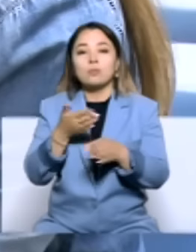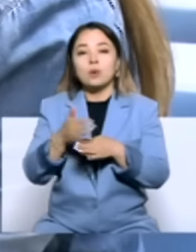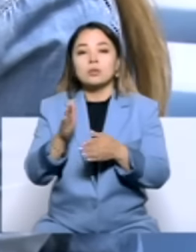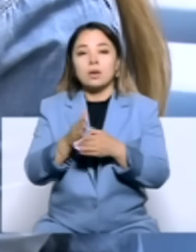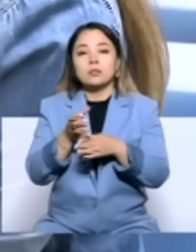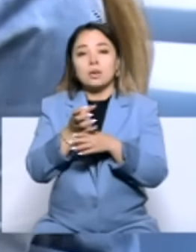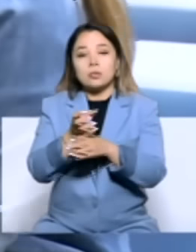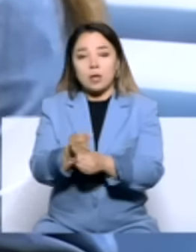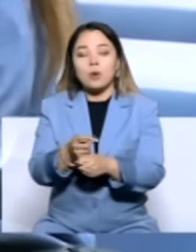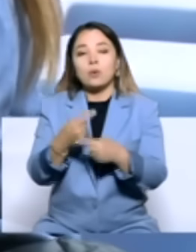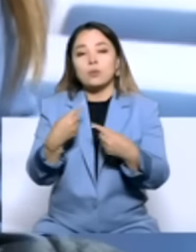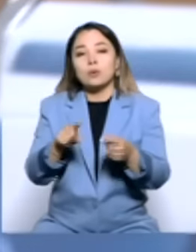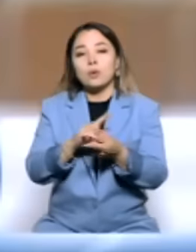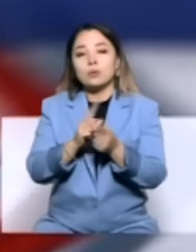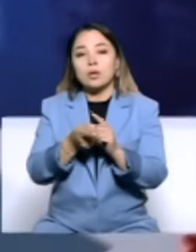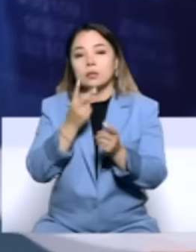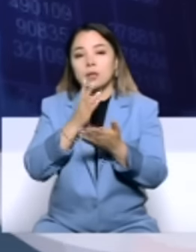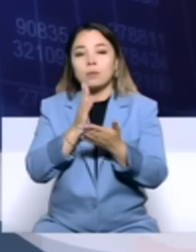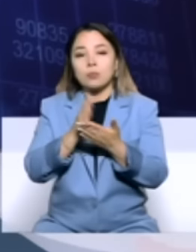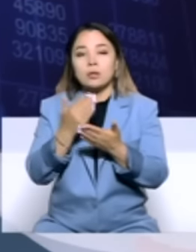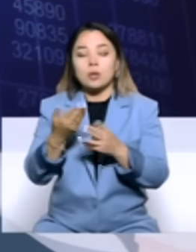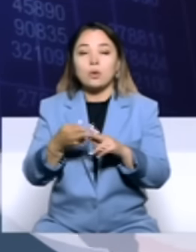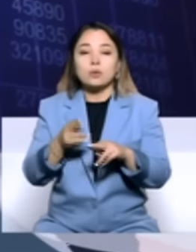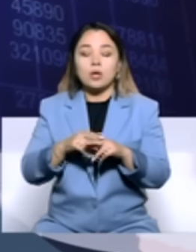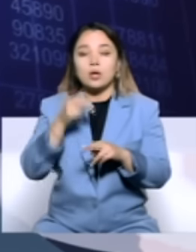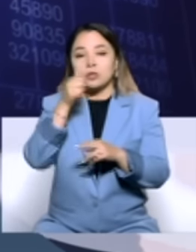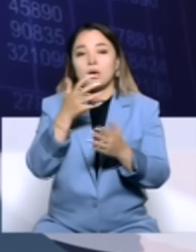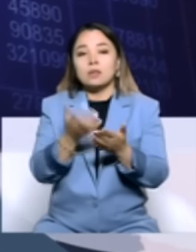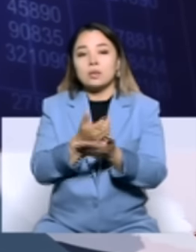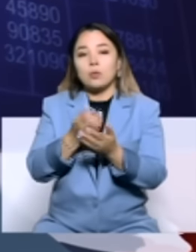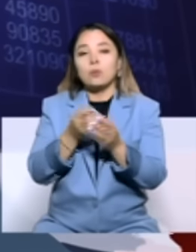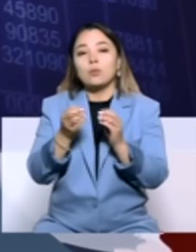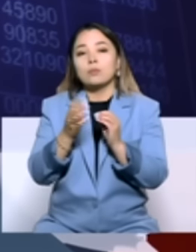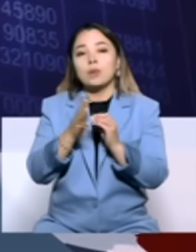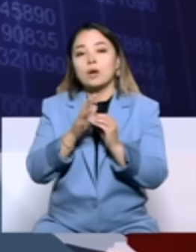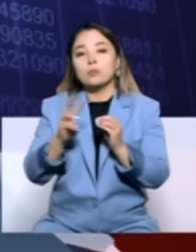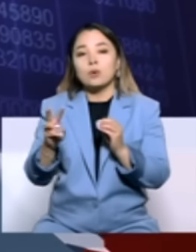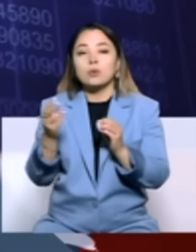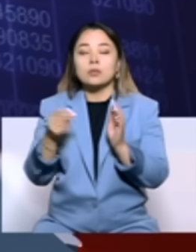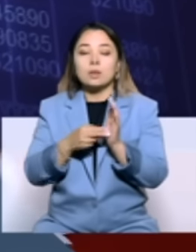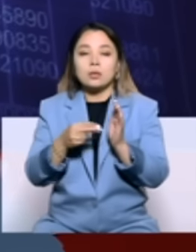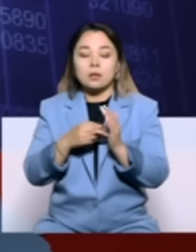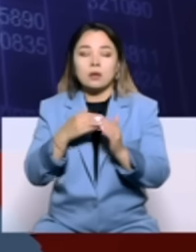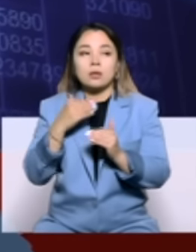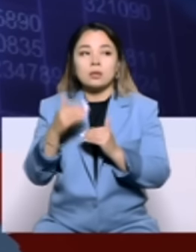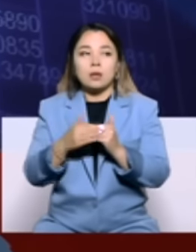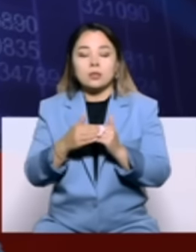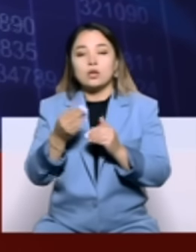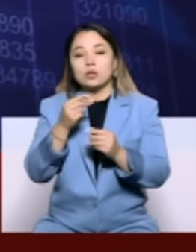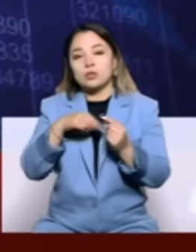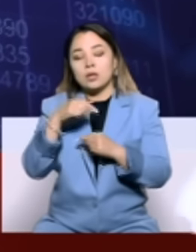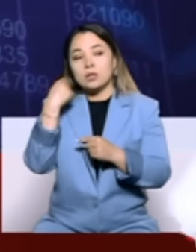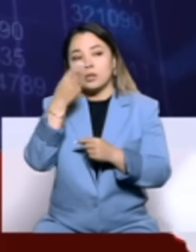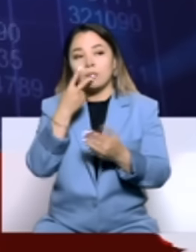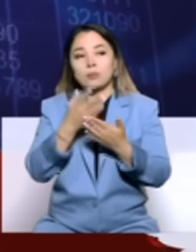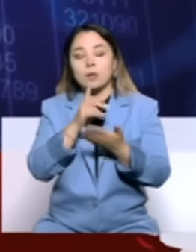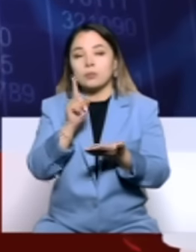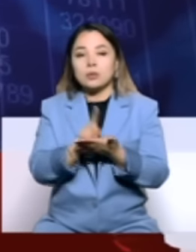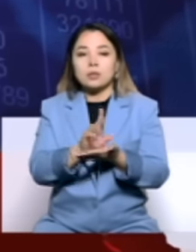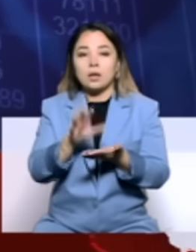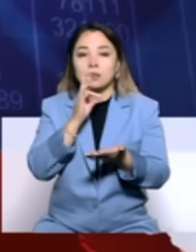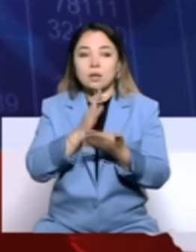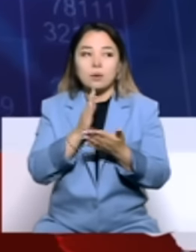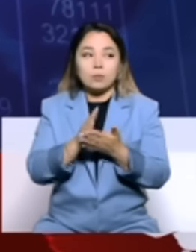қысқармақ, алдымен өзгерістерге тоқталсақ. Бұдан былай жылдық табысы 15 миллион теңгеден аспайтындар жеке кәсіпкер ретінде тіркелуге